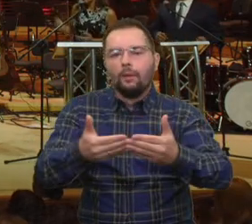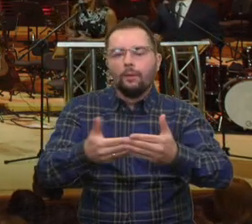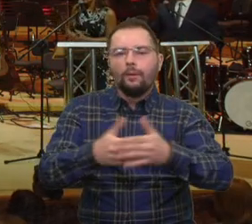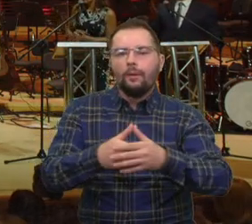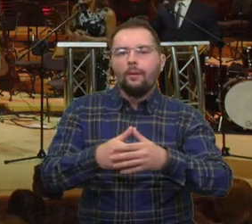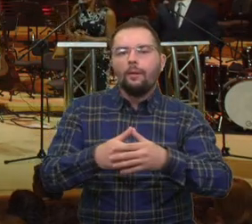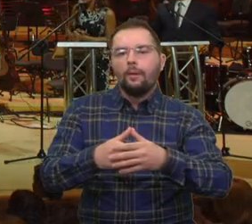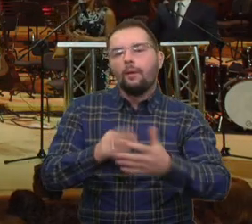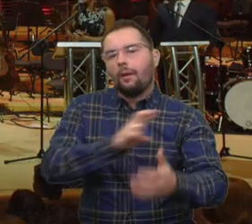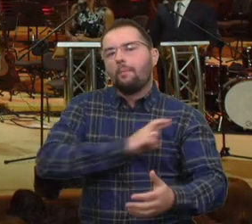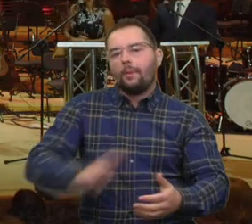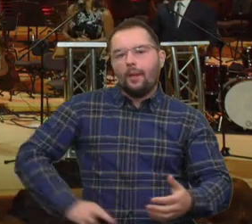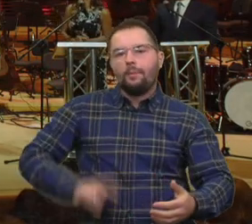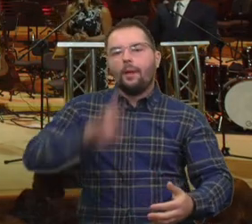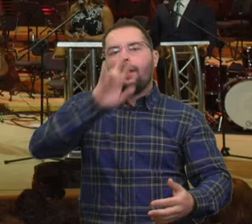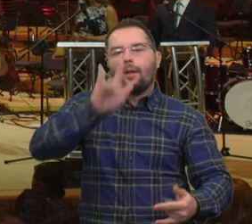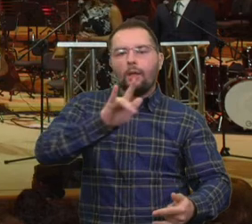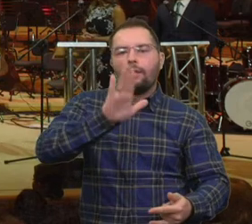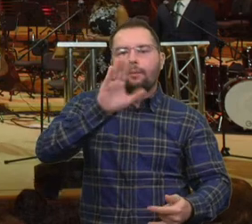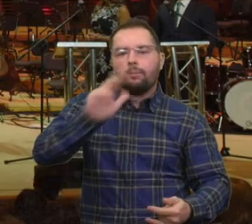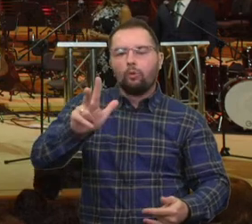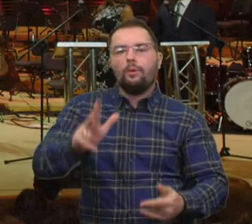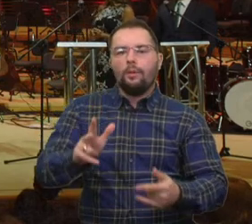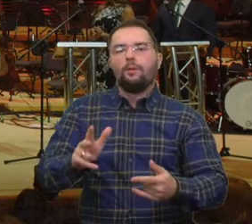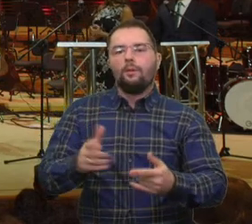premier, profesor Jerzy Buzek.